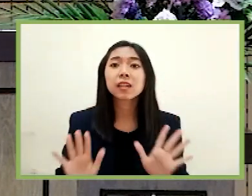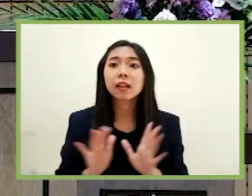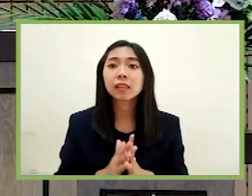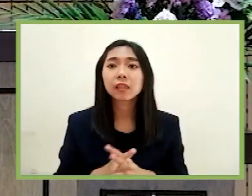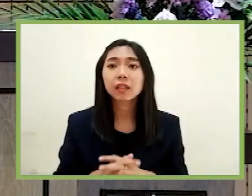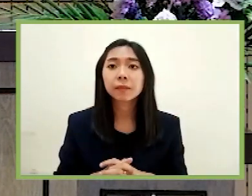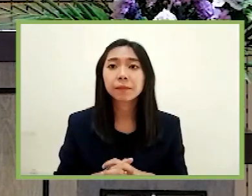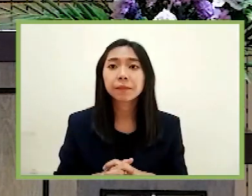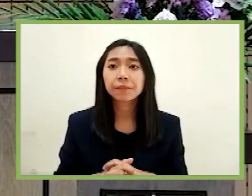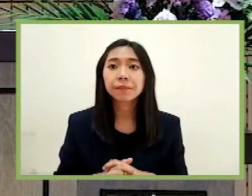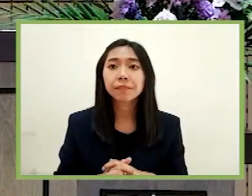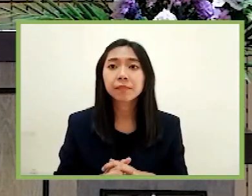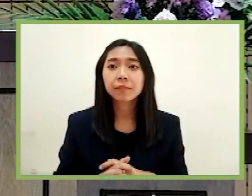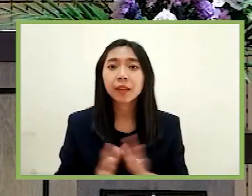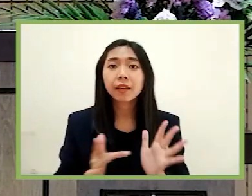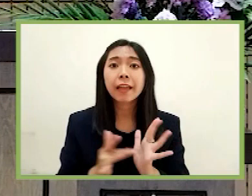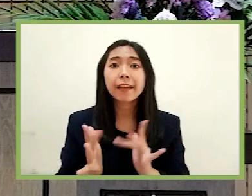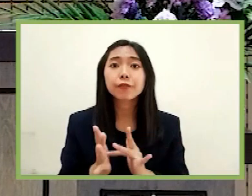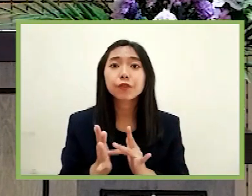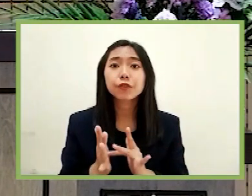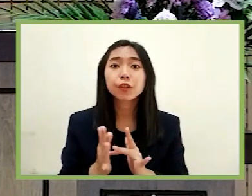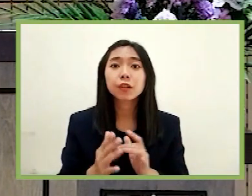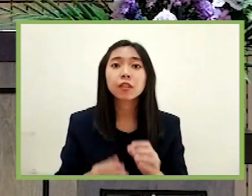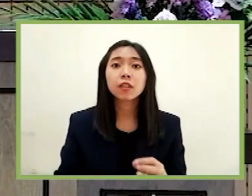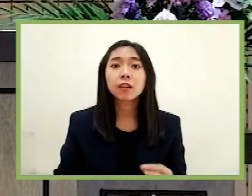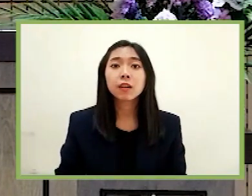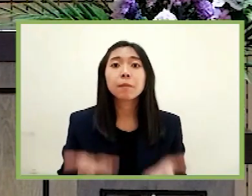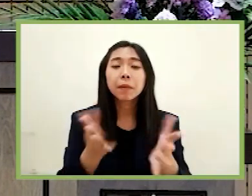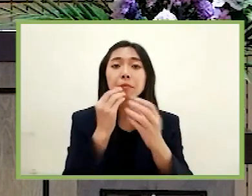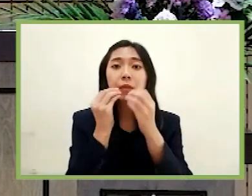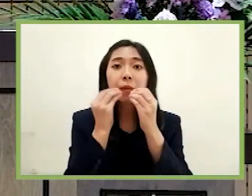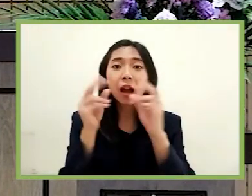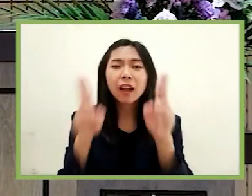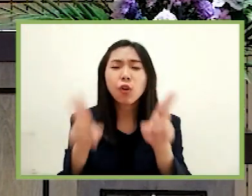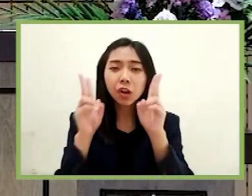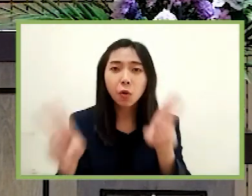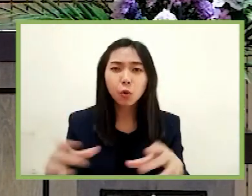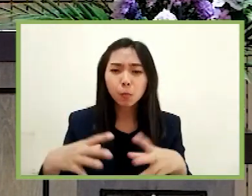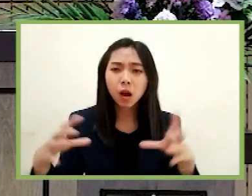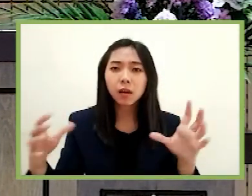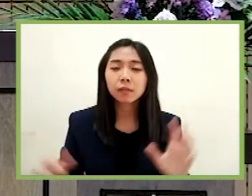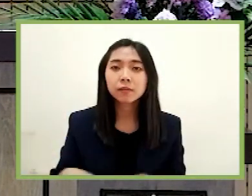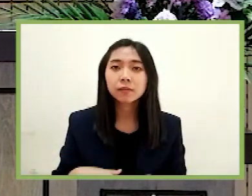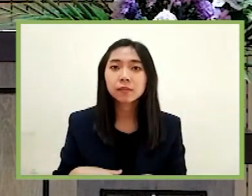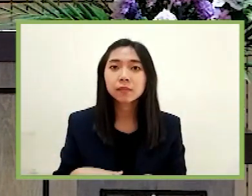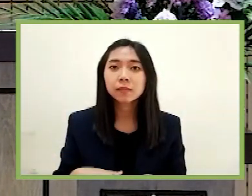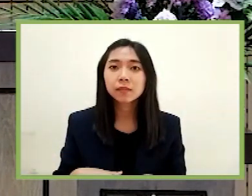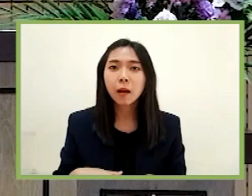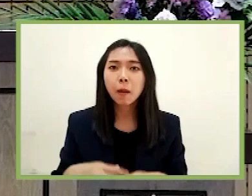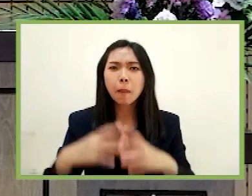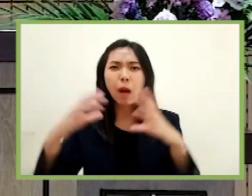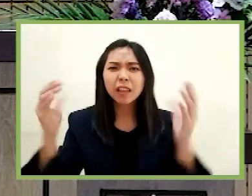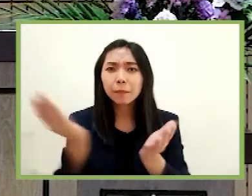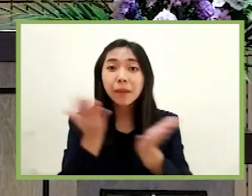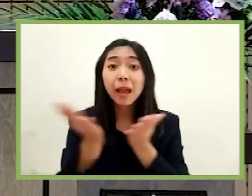mujizatnya bagaimana dia memberi makan kepada orang yang lapar Bagaimana perilaku-perilaku Yesus yang